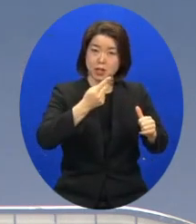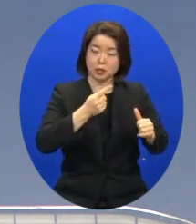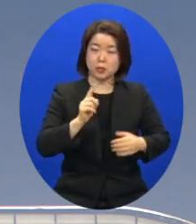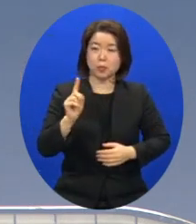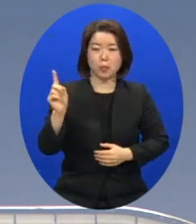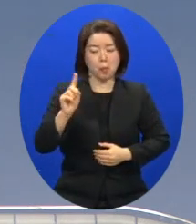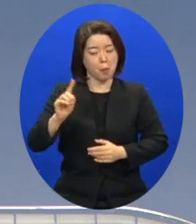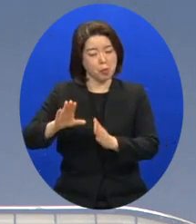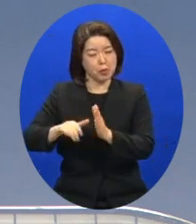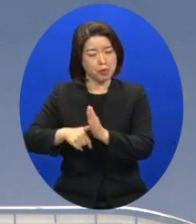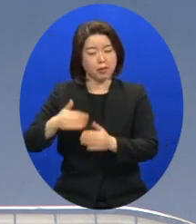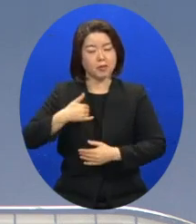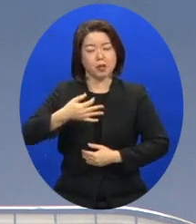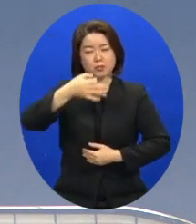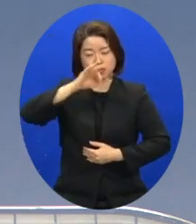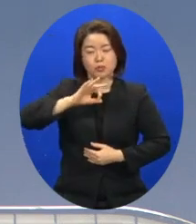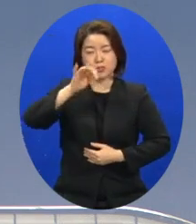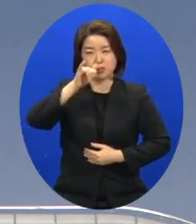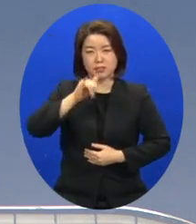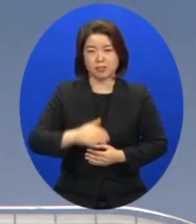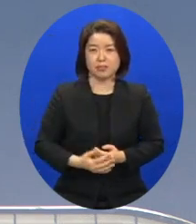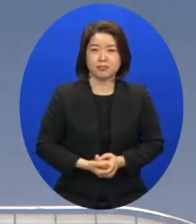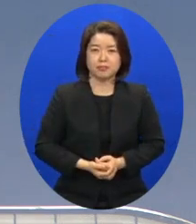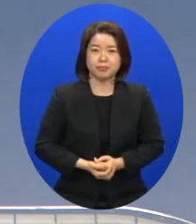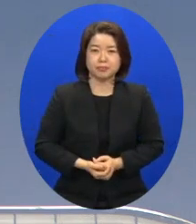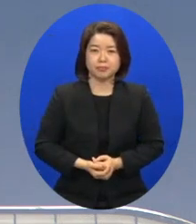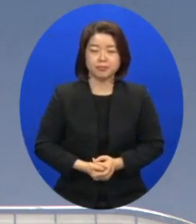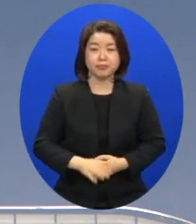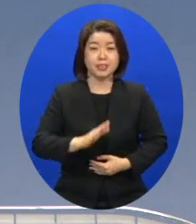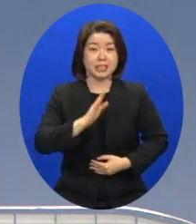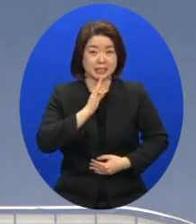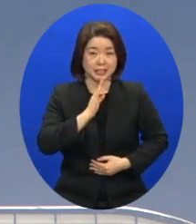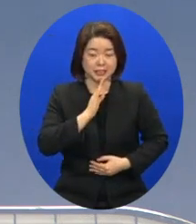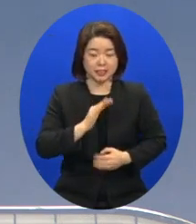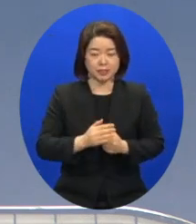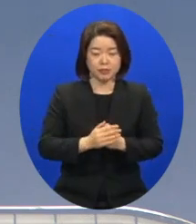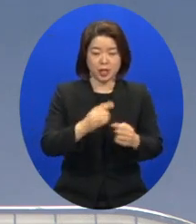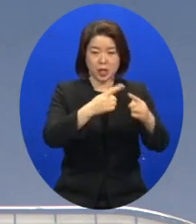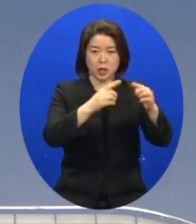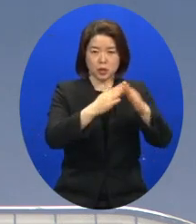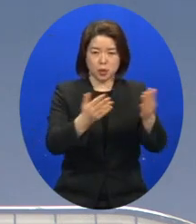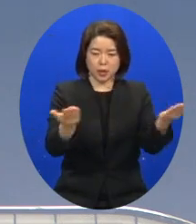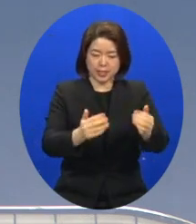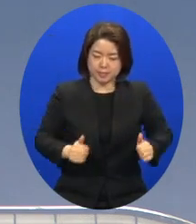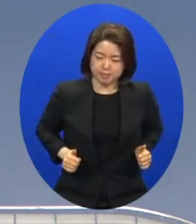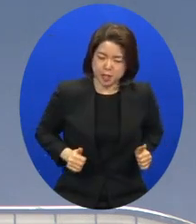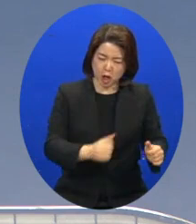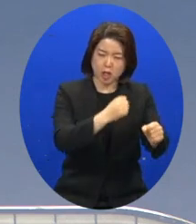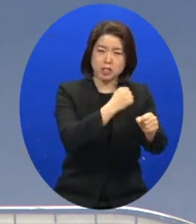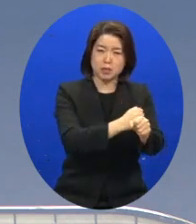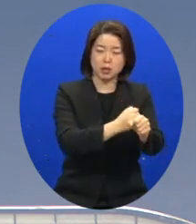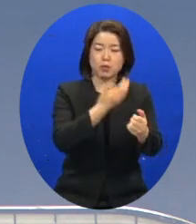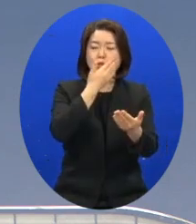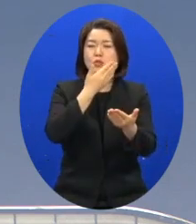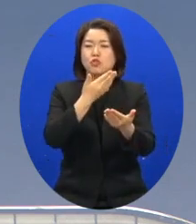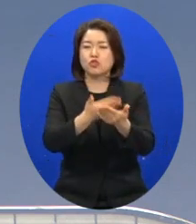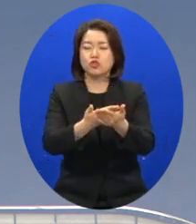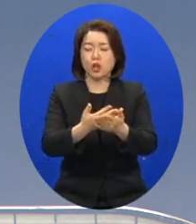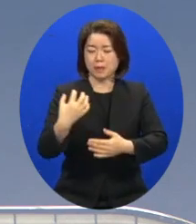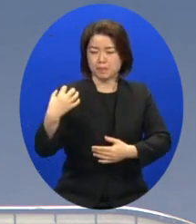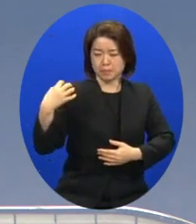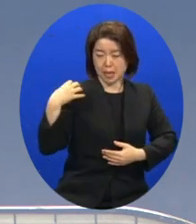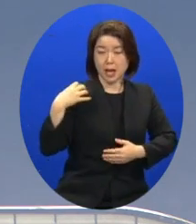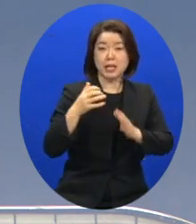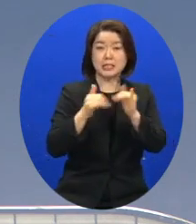유익을 주더라고 실제로 교회를 열심히 하고 또 교회에서 어떤 중안 직책을 맡은 분들 중에